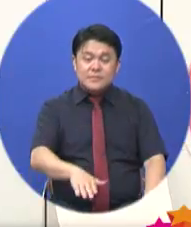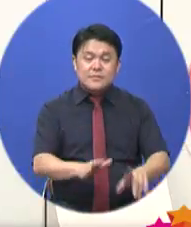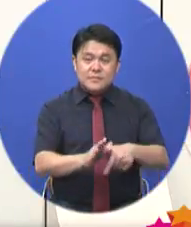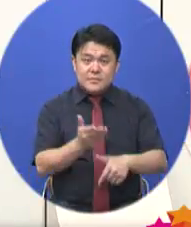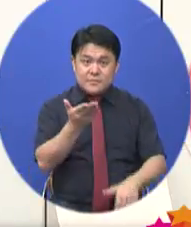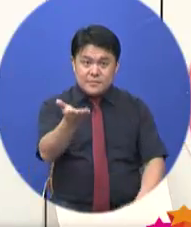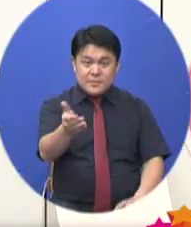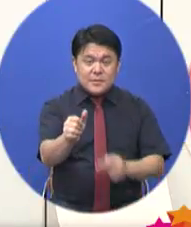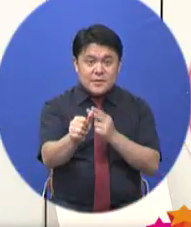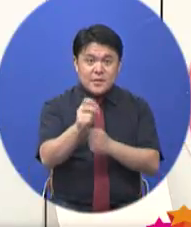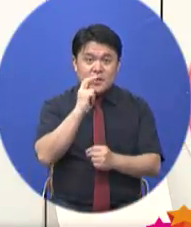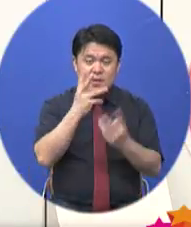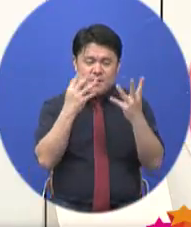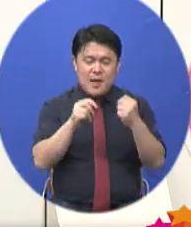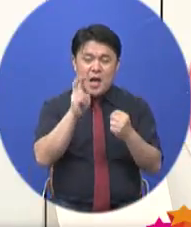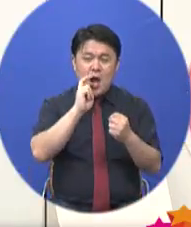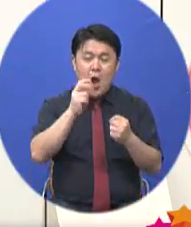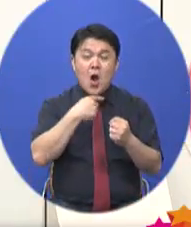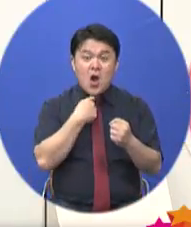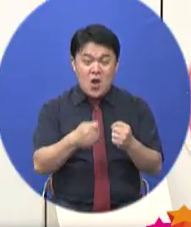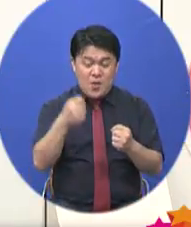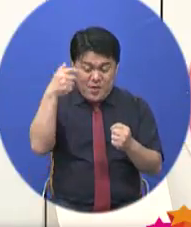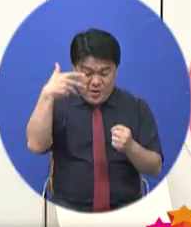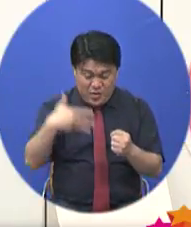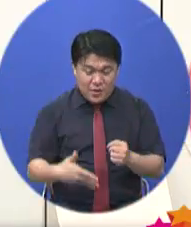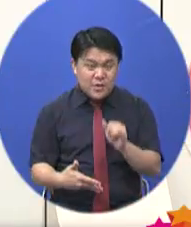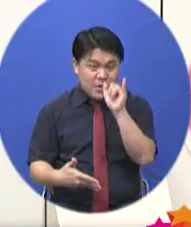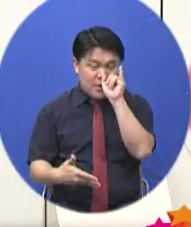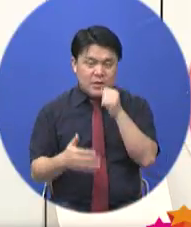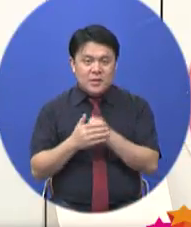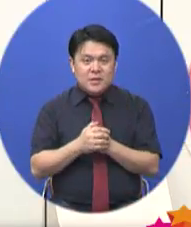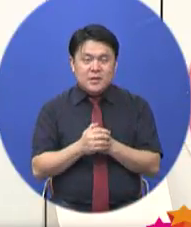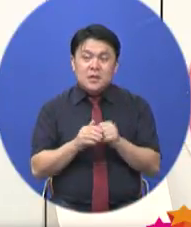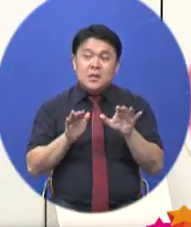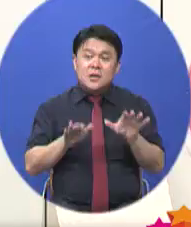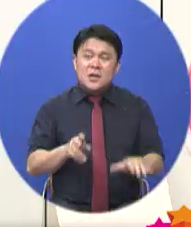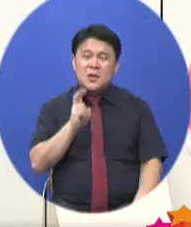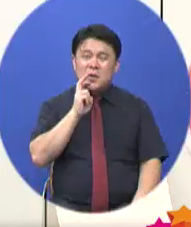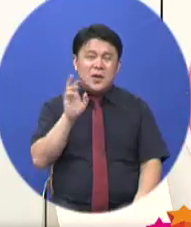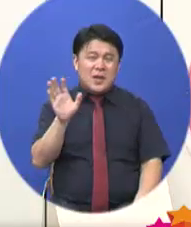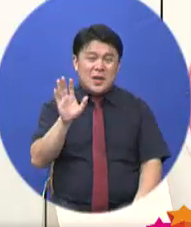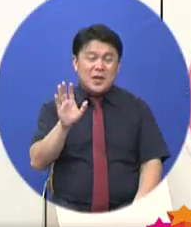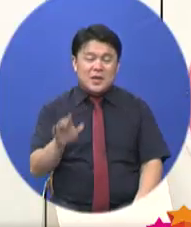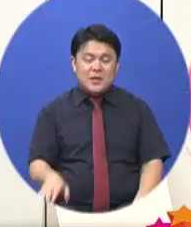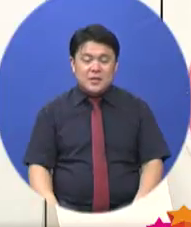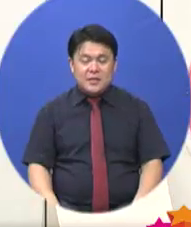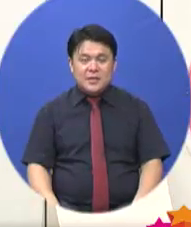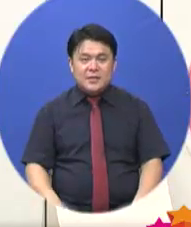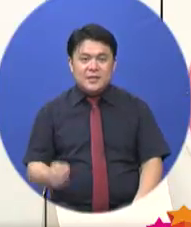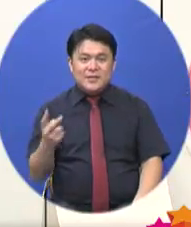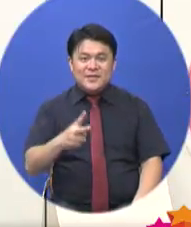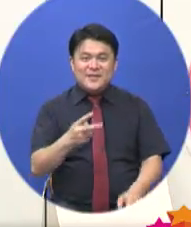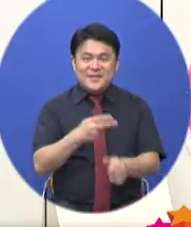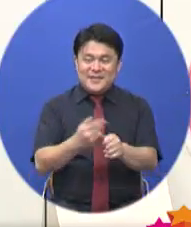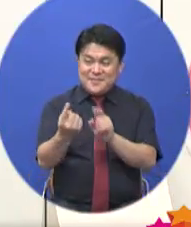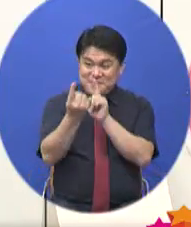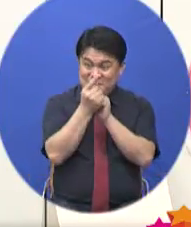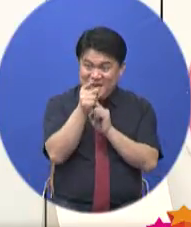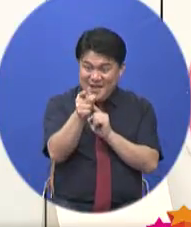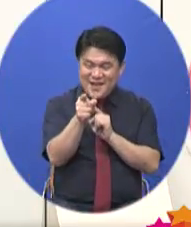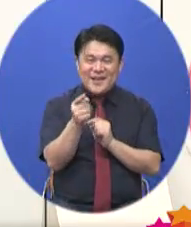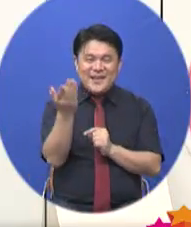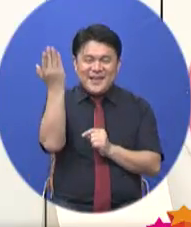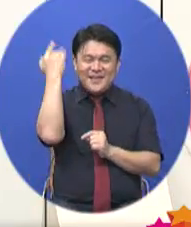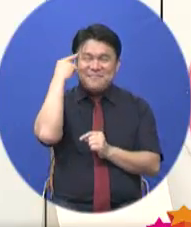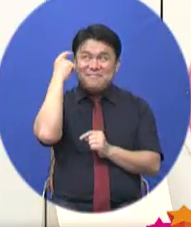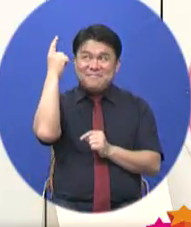김영만 선생님의 그 노래를 많이 불러봤어요. 네네. 근데 이제 요 근래는 이제 그렇게 부르진 않았는데 이렇게 네. 또 선생님이 나오시니까 또 네.